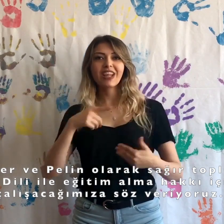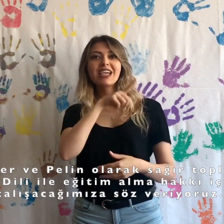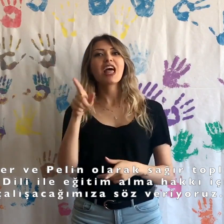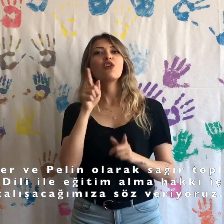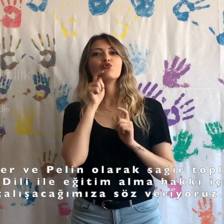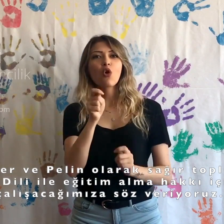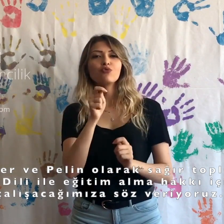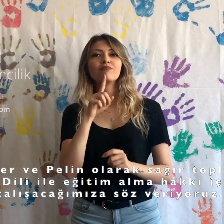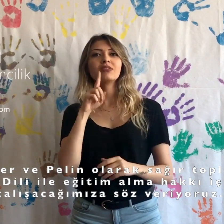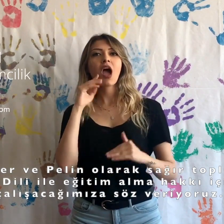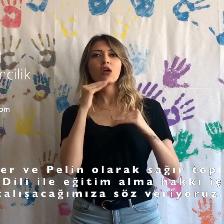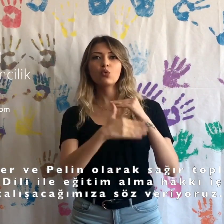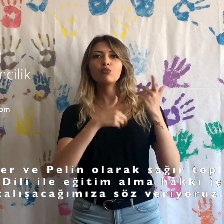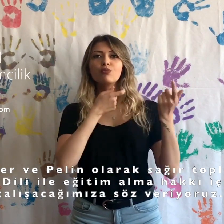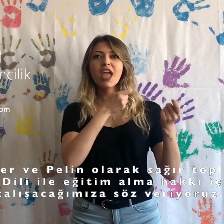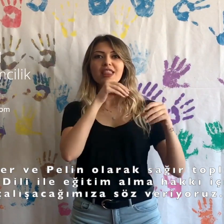Müzik